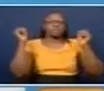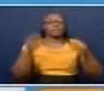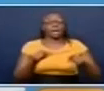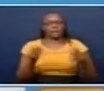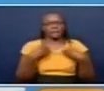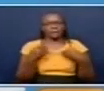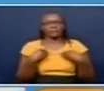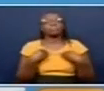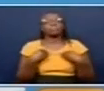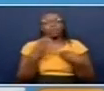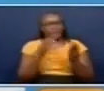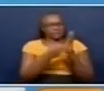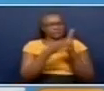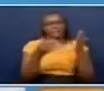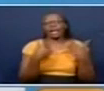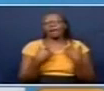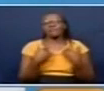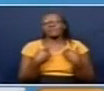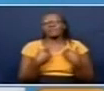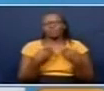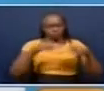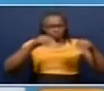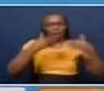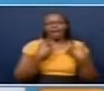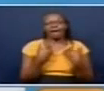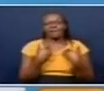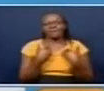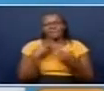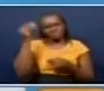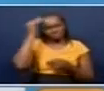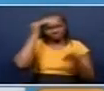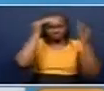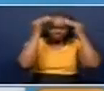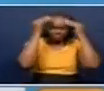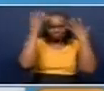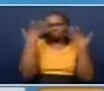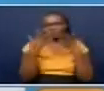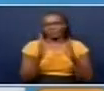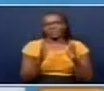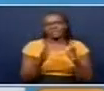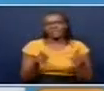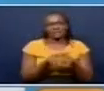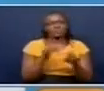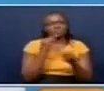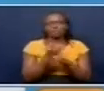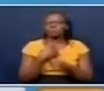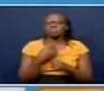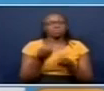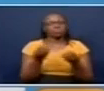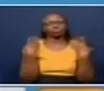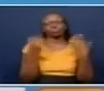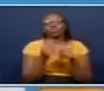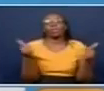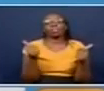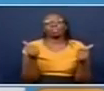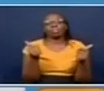niko na hizo skills. Nimekwisha fundishwa na nimesoma yote na ni kazi nimefanya sana.